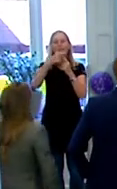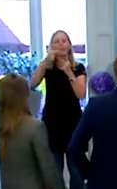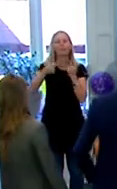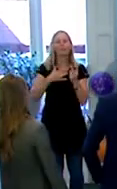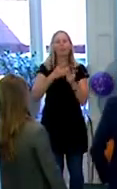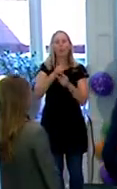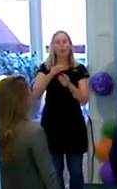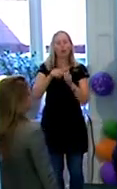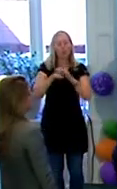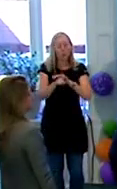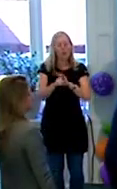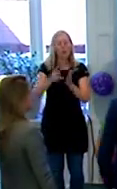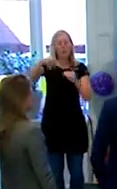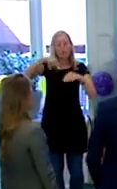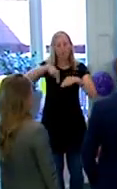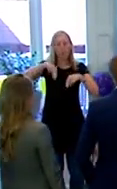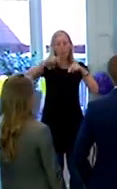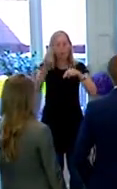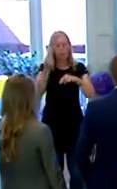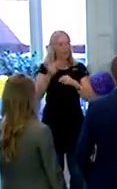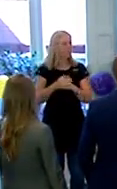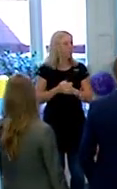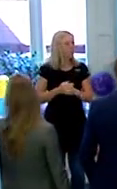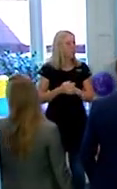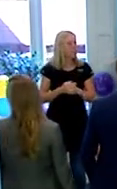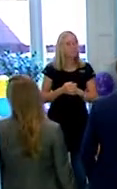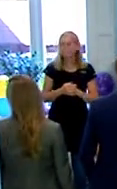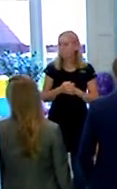motion så här. Vi sitter för mycket i Almedalen. Här har vi lite